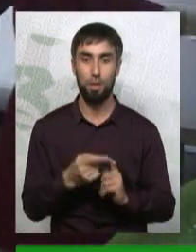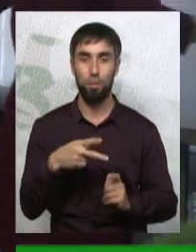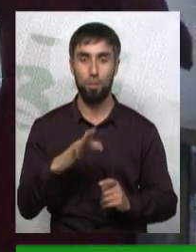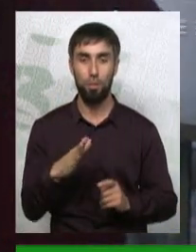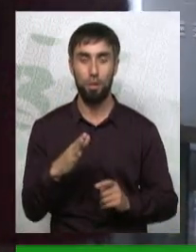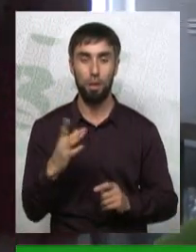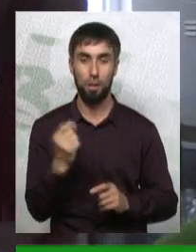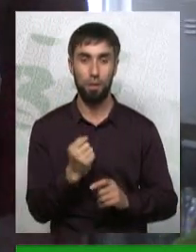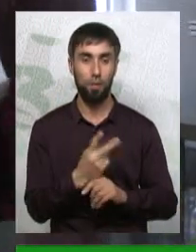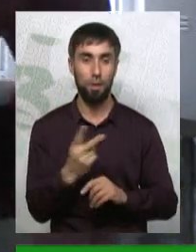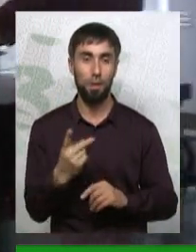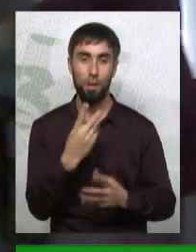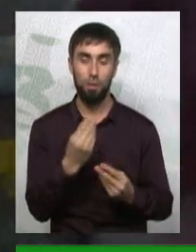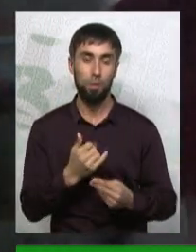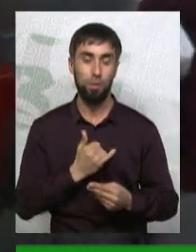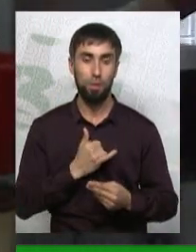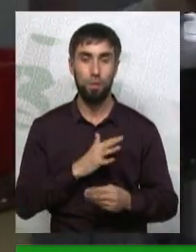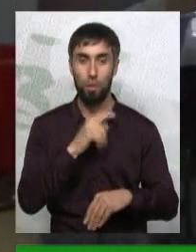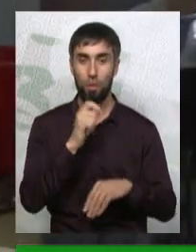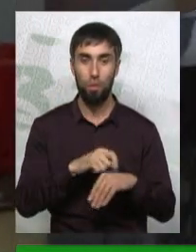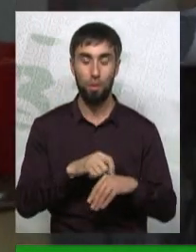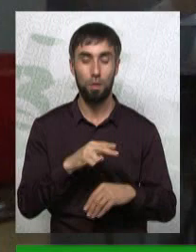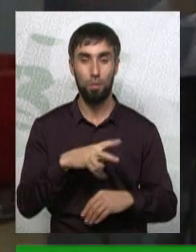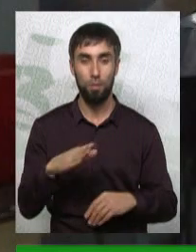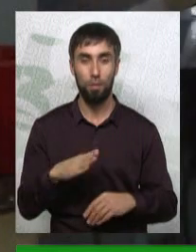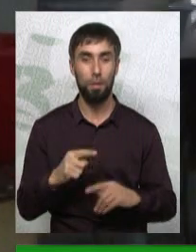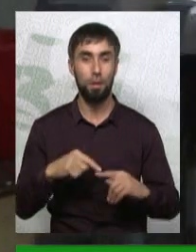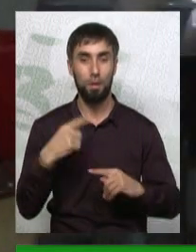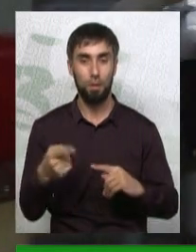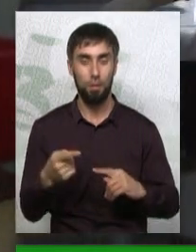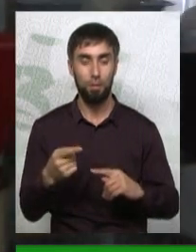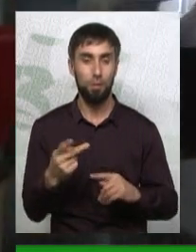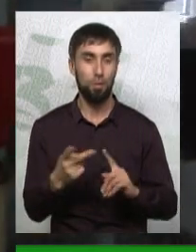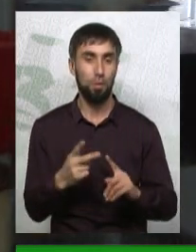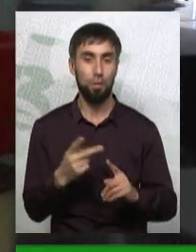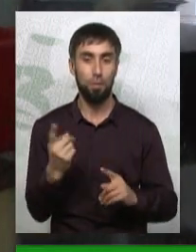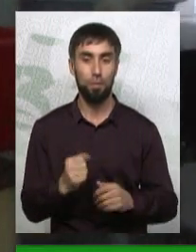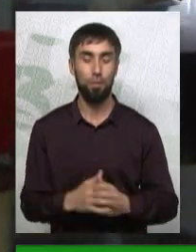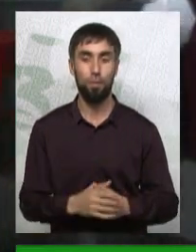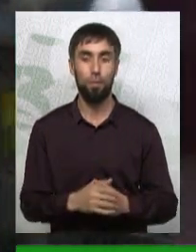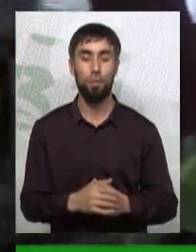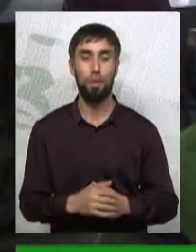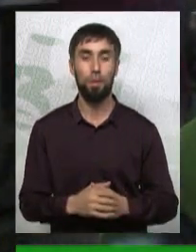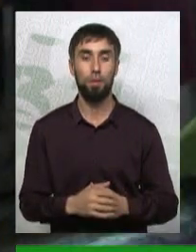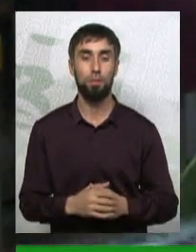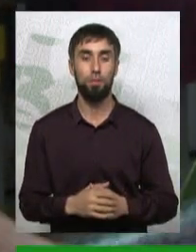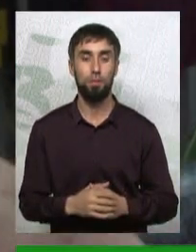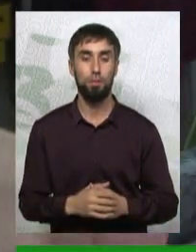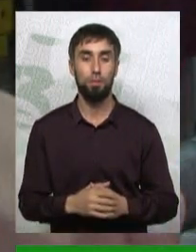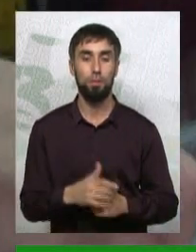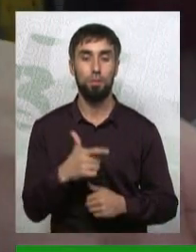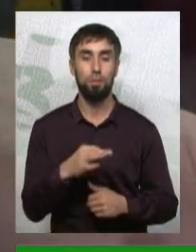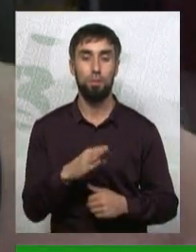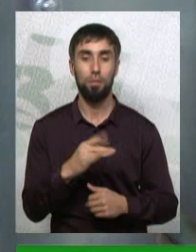раза. Один день у нас куриный плов, второй недели, а первую неделю у нас